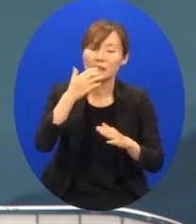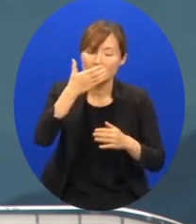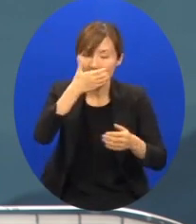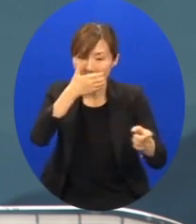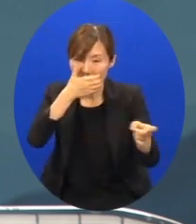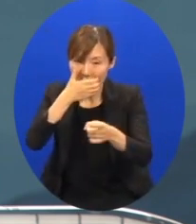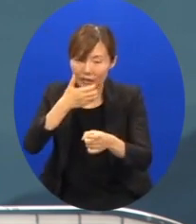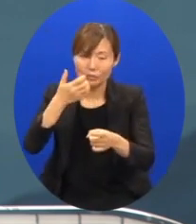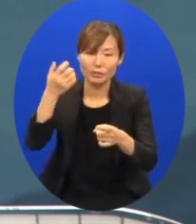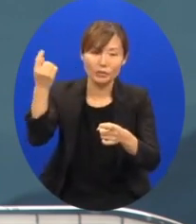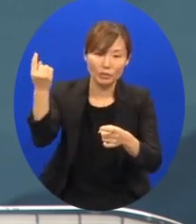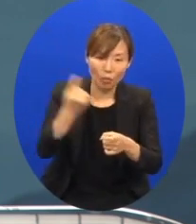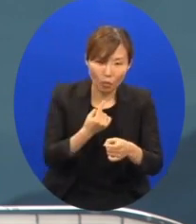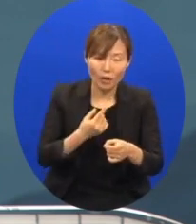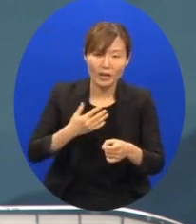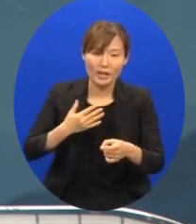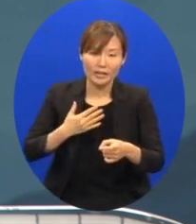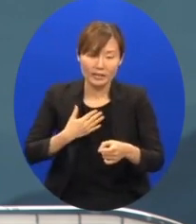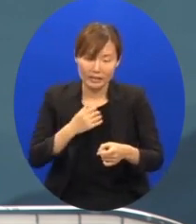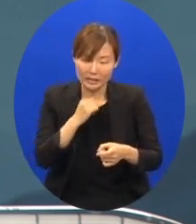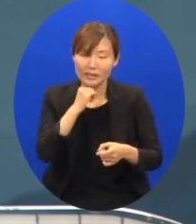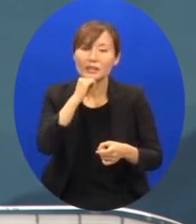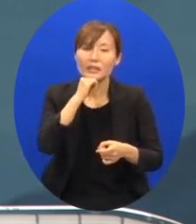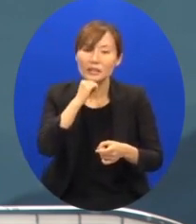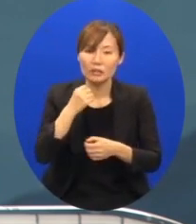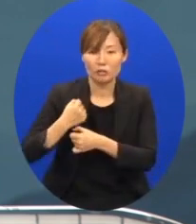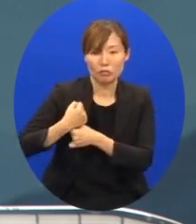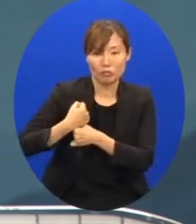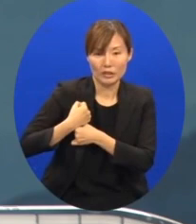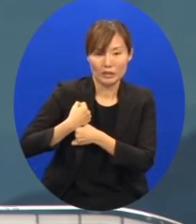내공 pb 군사 같이 이르리라